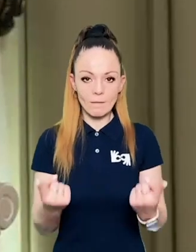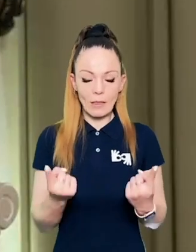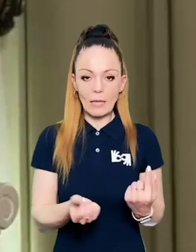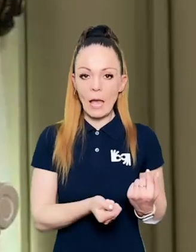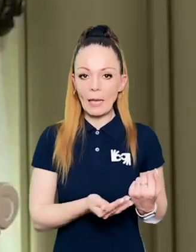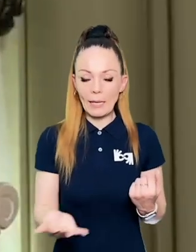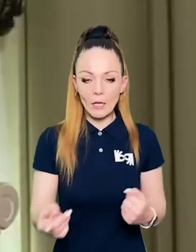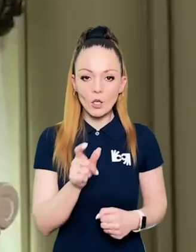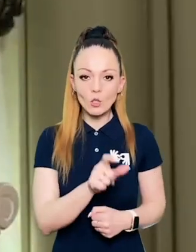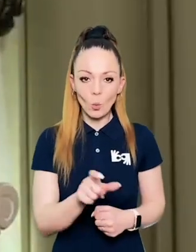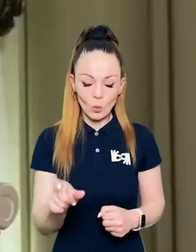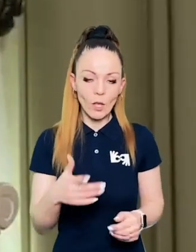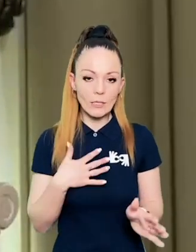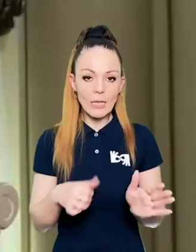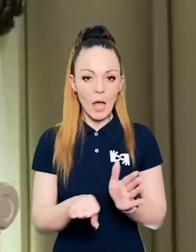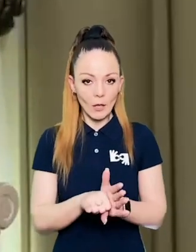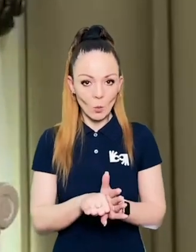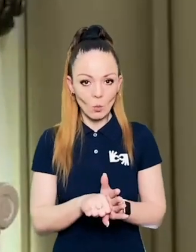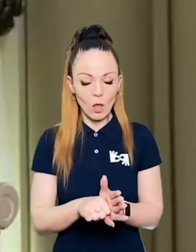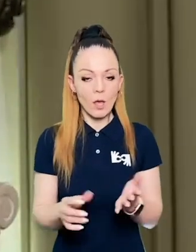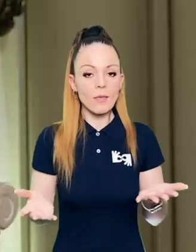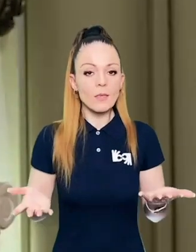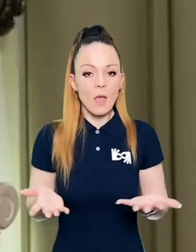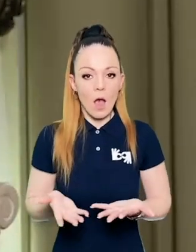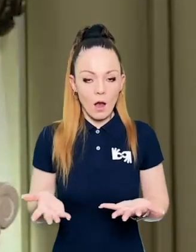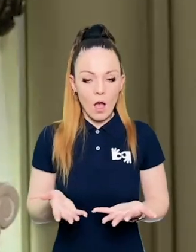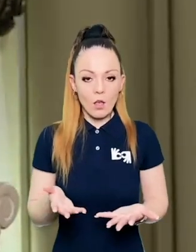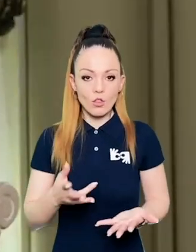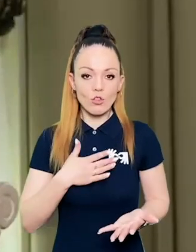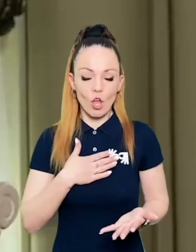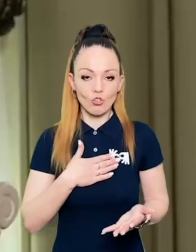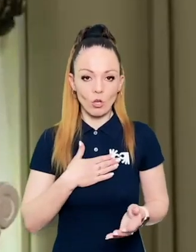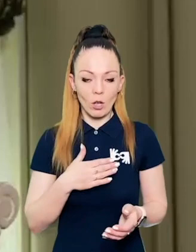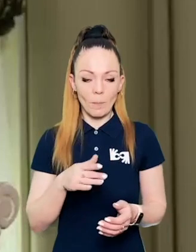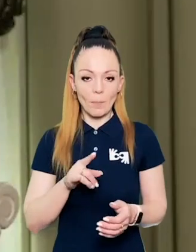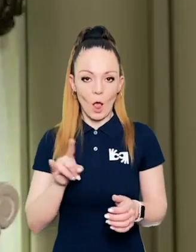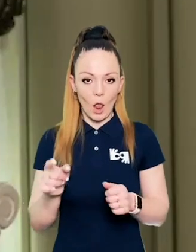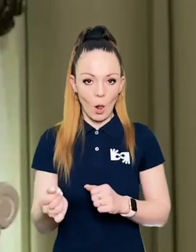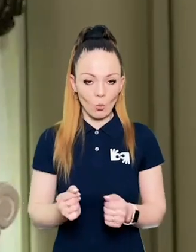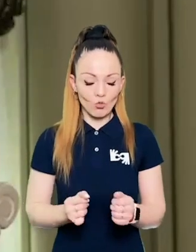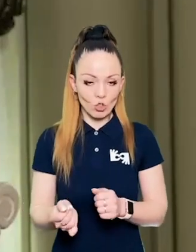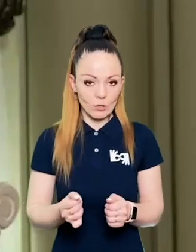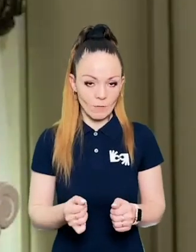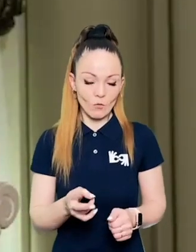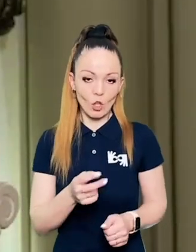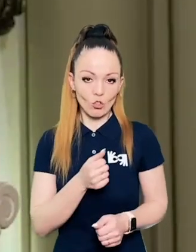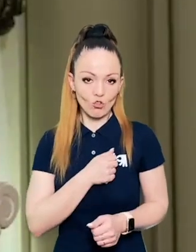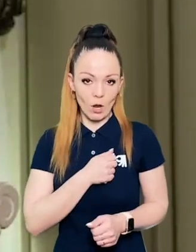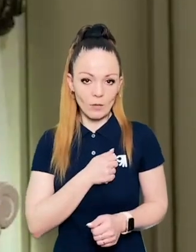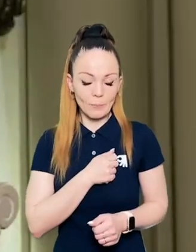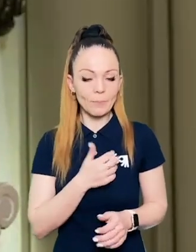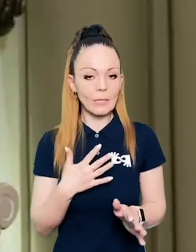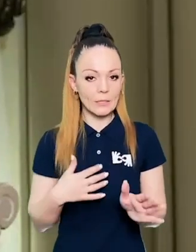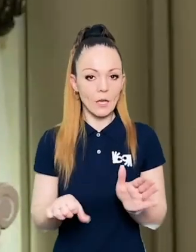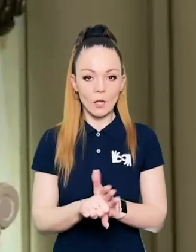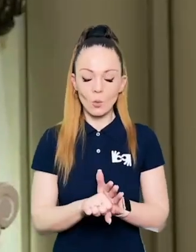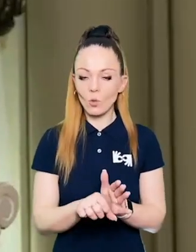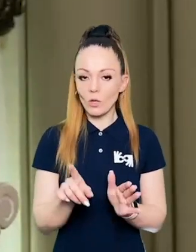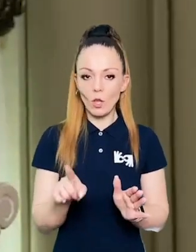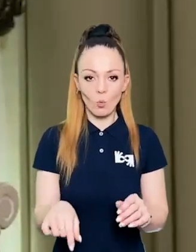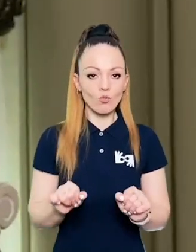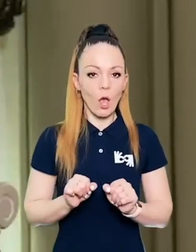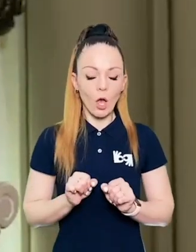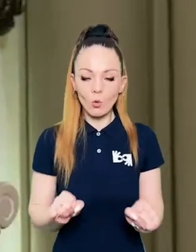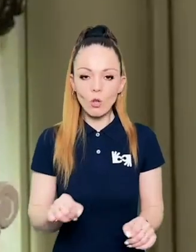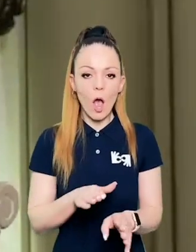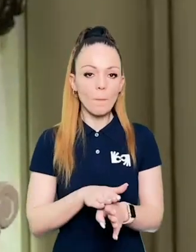Дуже велика кількість людей загинула, яка наших льотчиків. На жаль, загинули